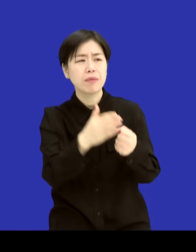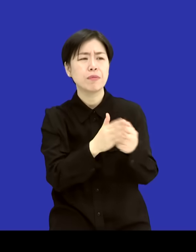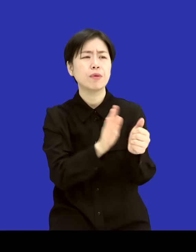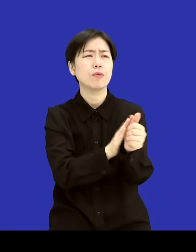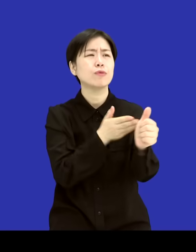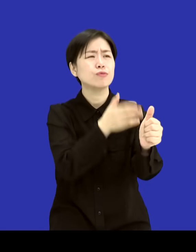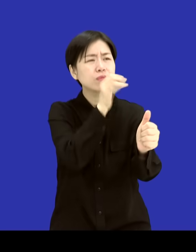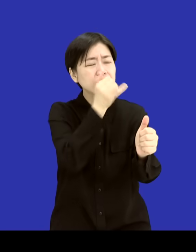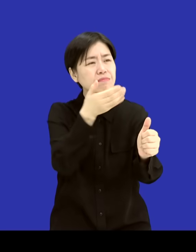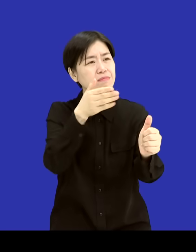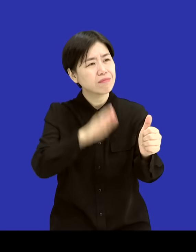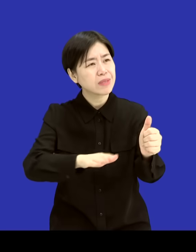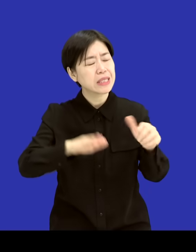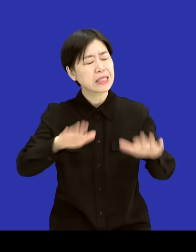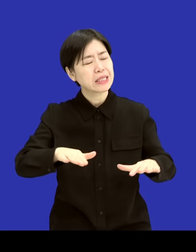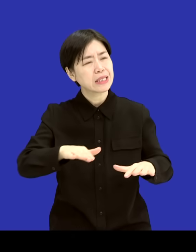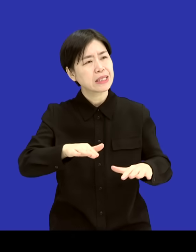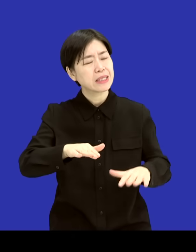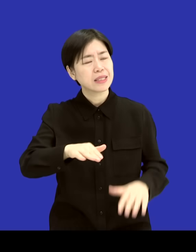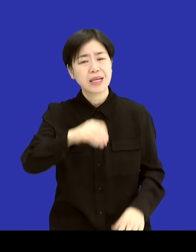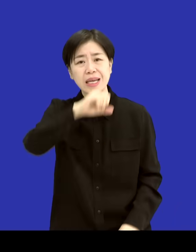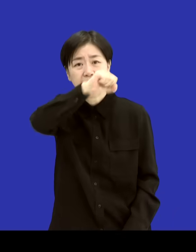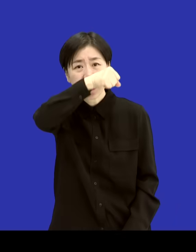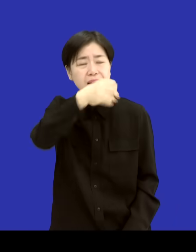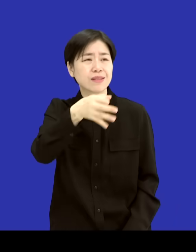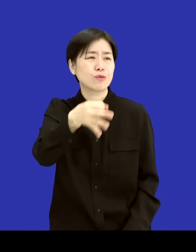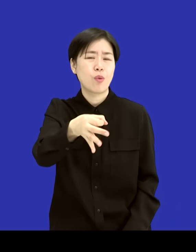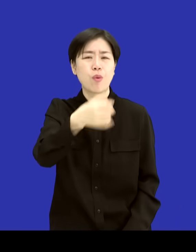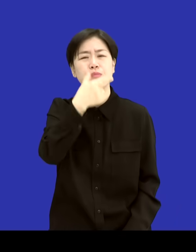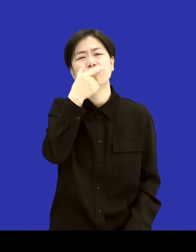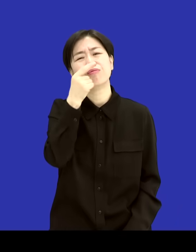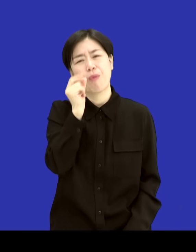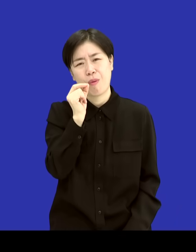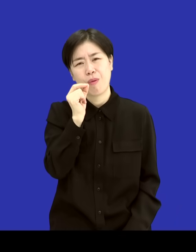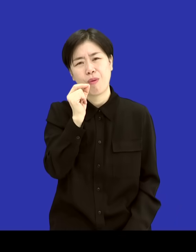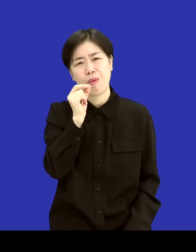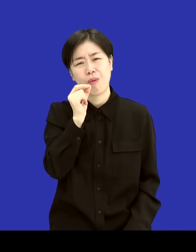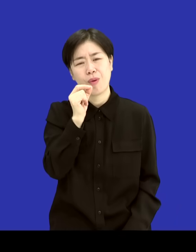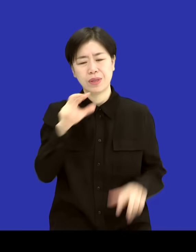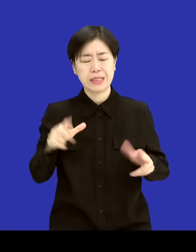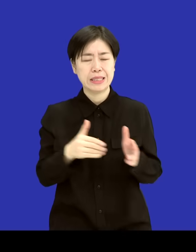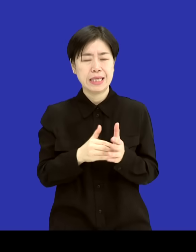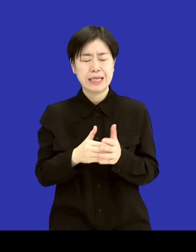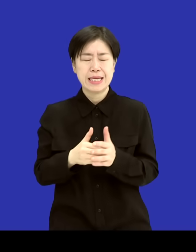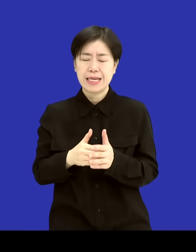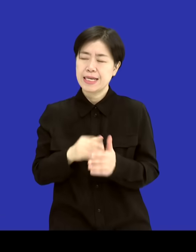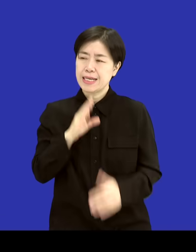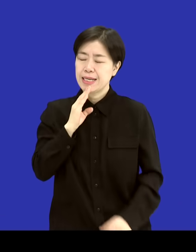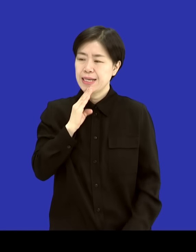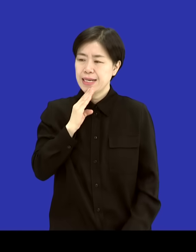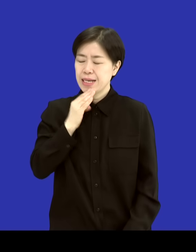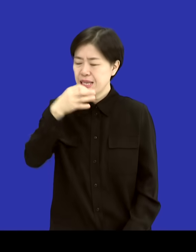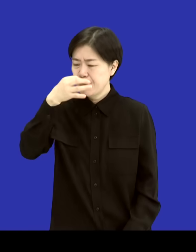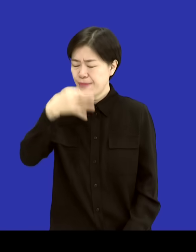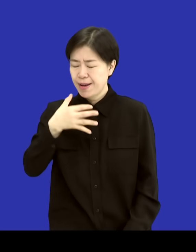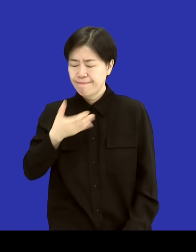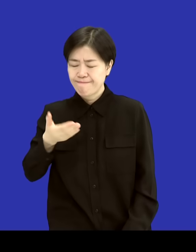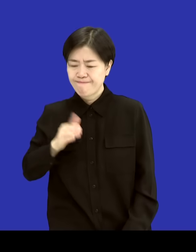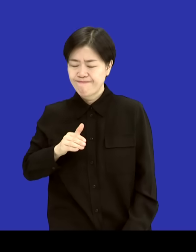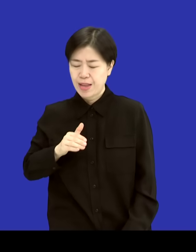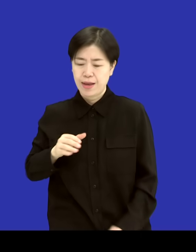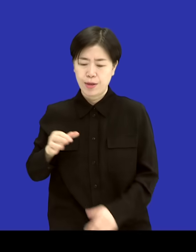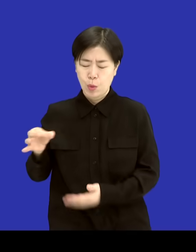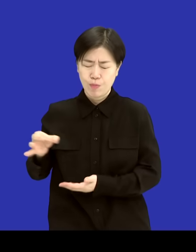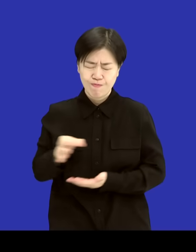비싸서 사실 이번 이렇게 보내는 것도 좀 힘들었다. 네. 예, 그래서 좀 군대에